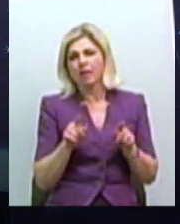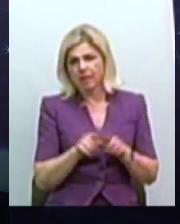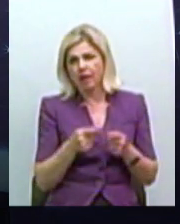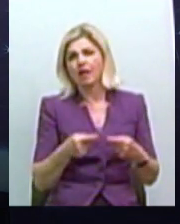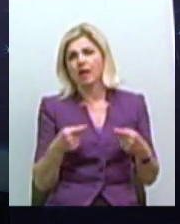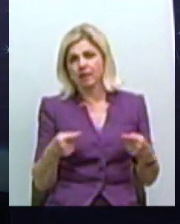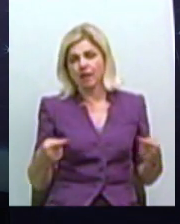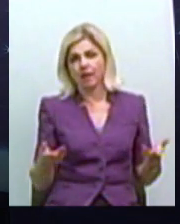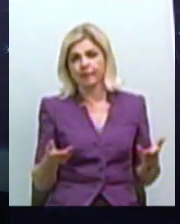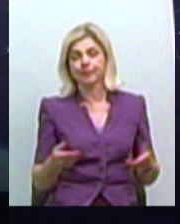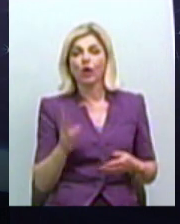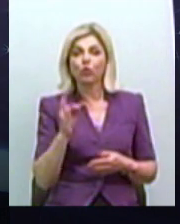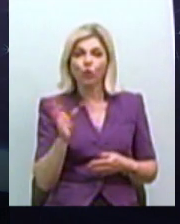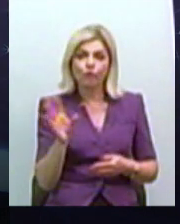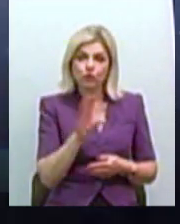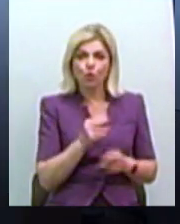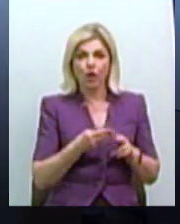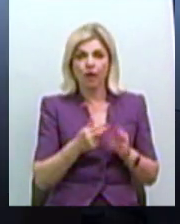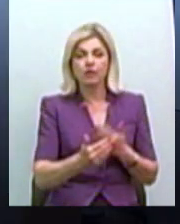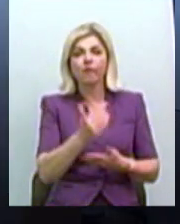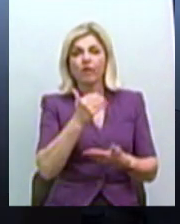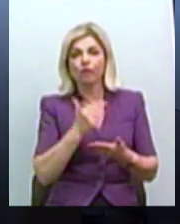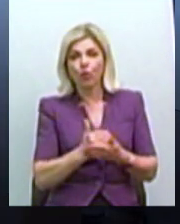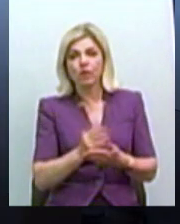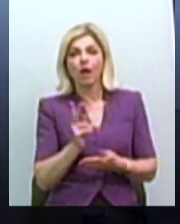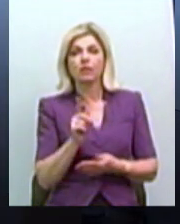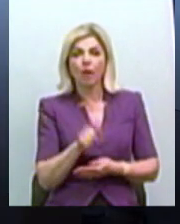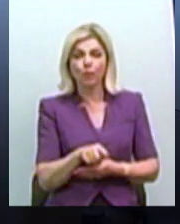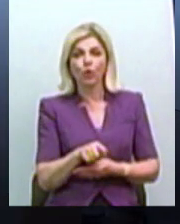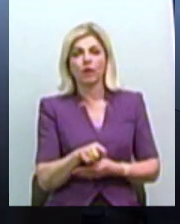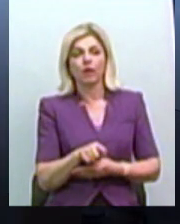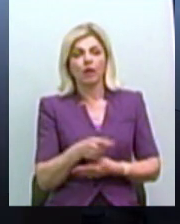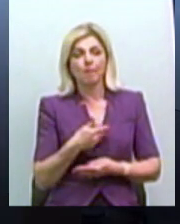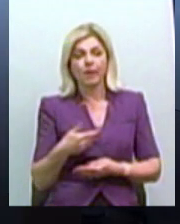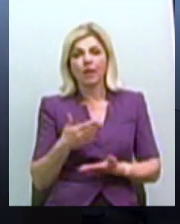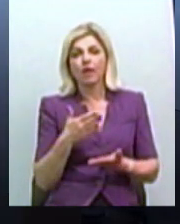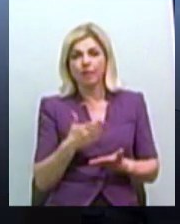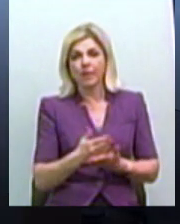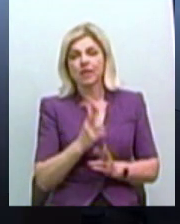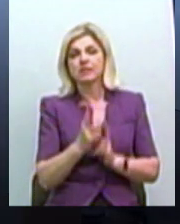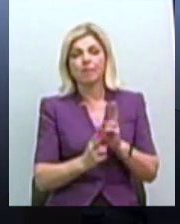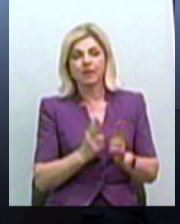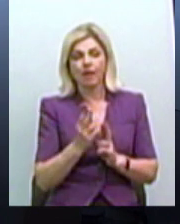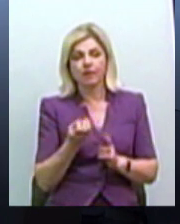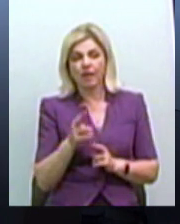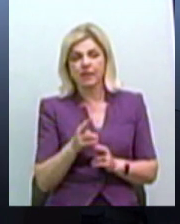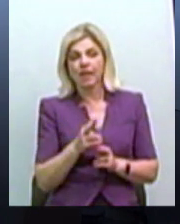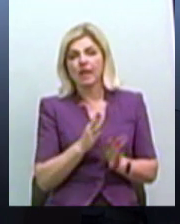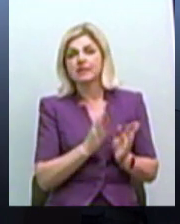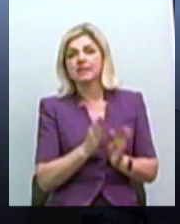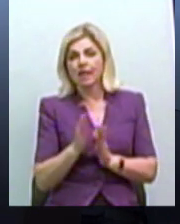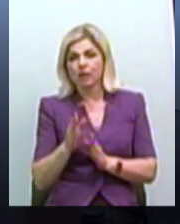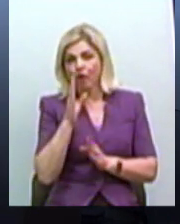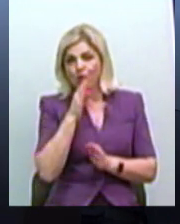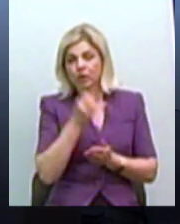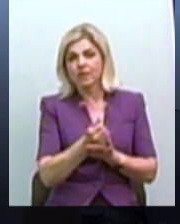далее. Но все это выводит к тому, что в итоге мы имеем изменение цикла водоснабжения